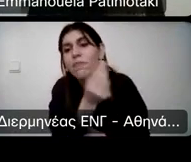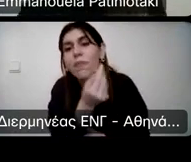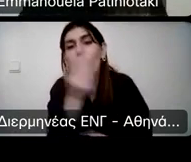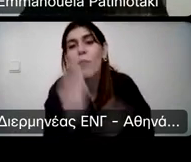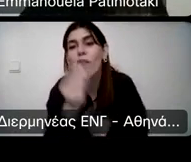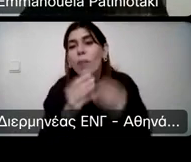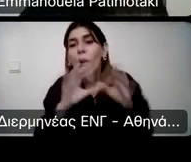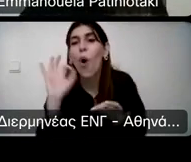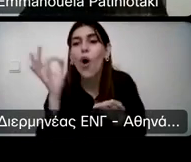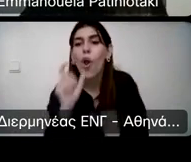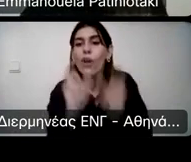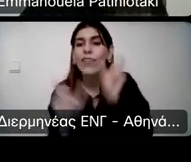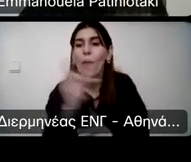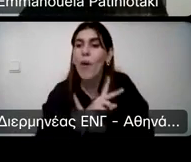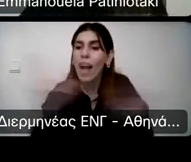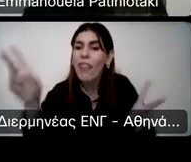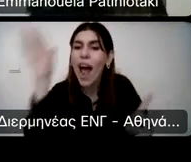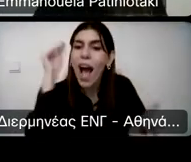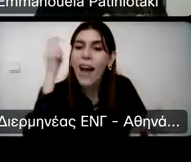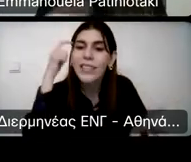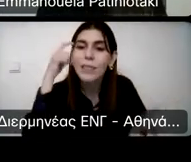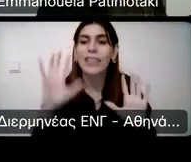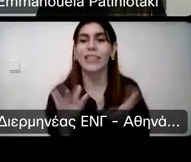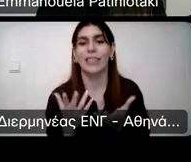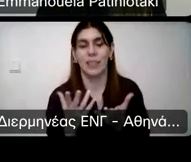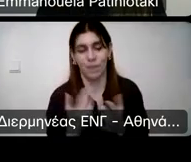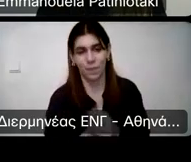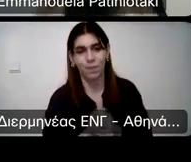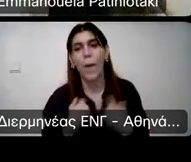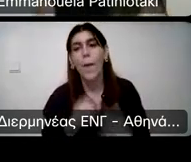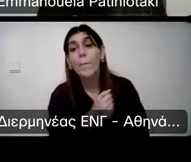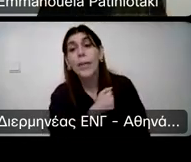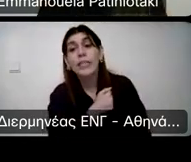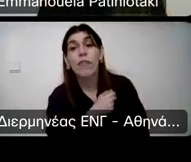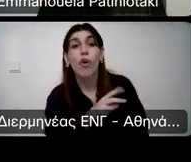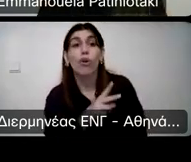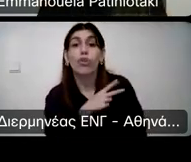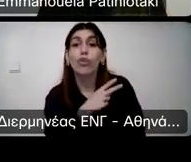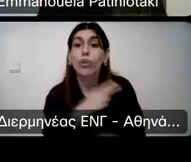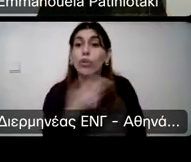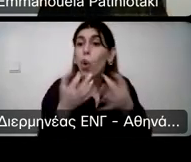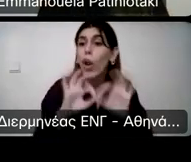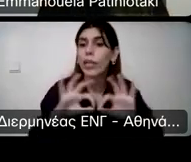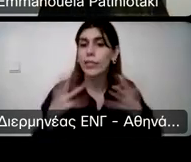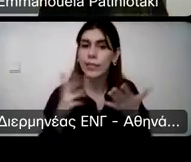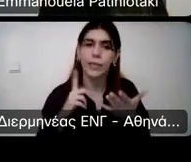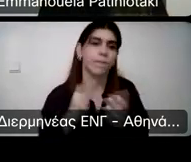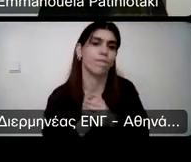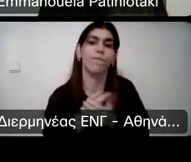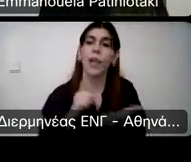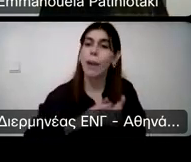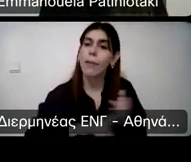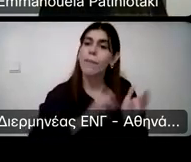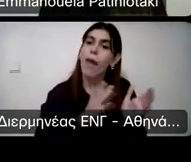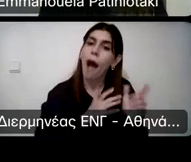ορολογία. Αυτό που θεωρώ εγώ σωστό να γίνεται όταν ανακύπτουν τέτοια προβλήματα είναι να συναντιόνται οι διάφοροι χώροι, οι άνθρωποι